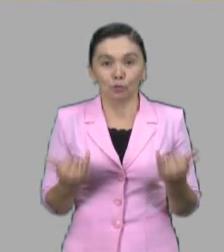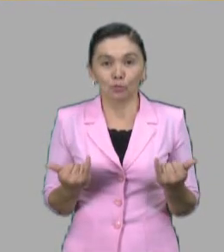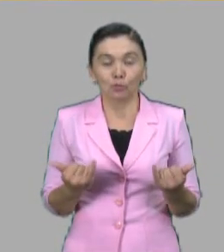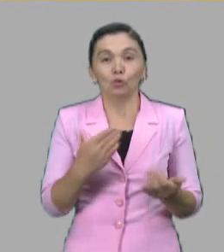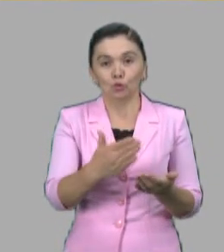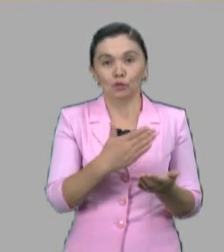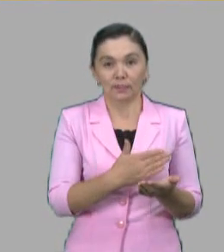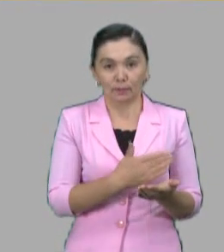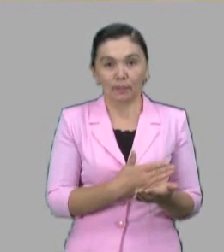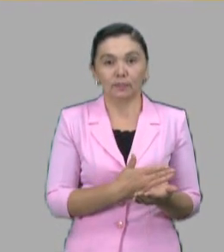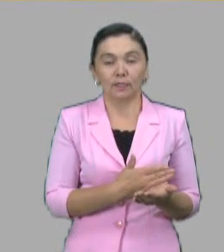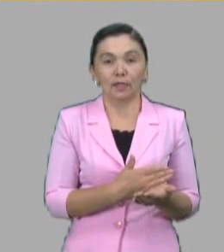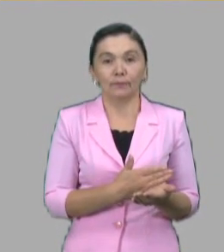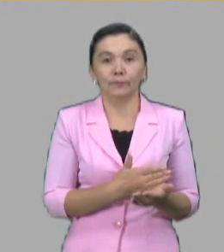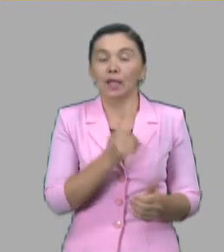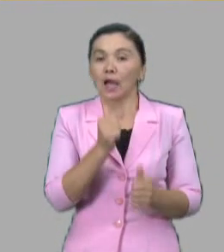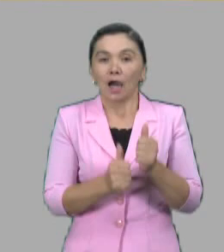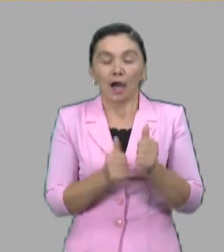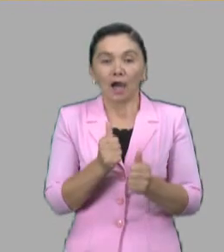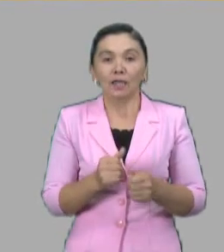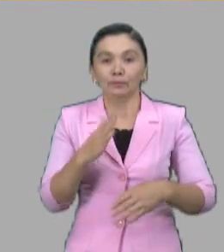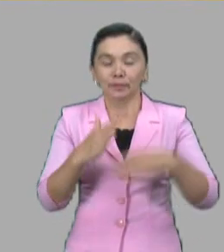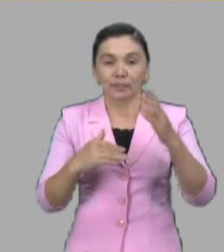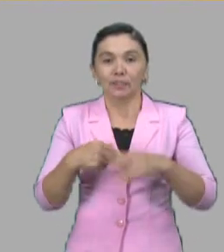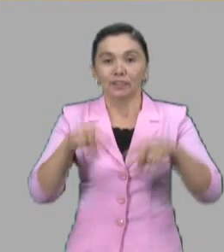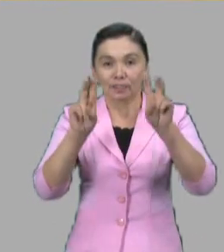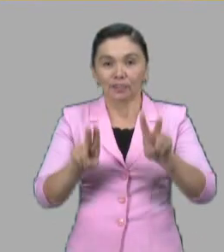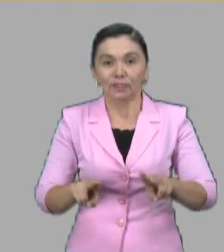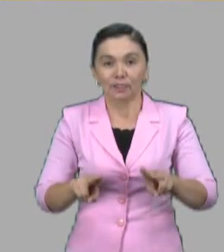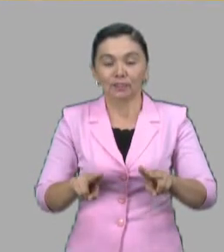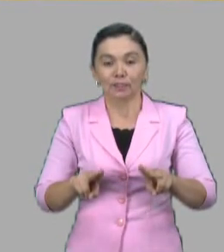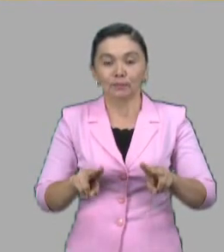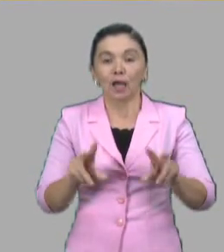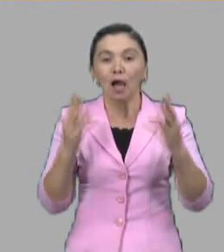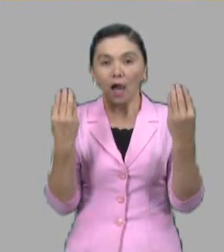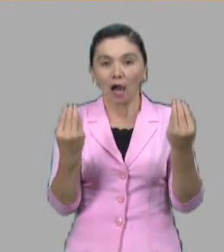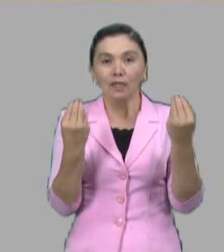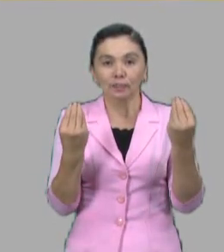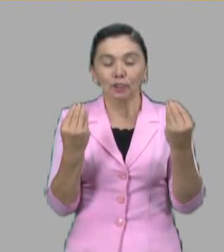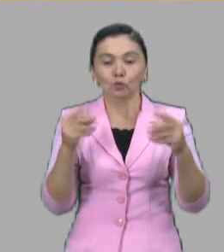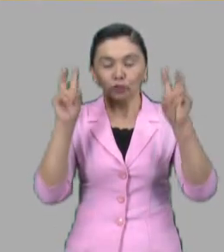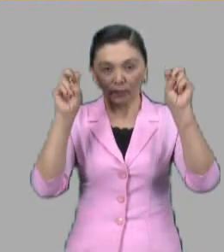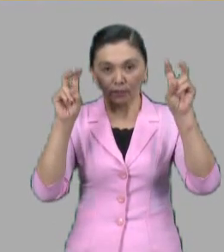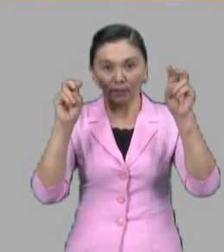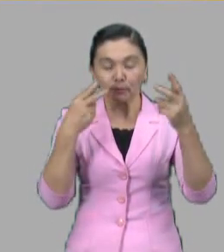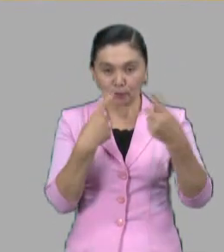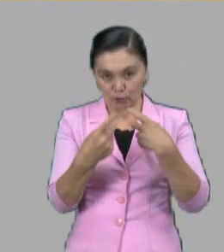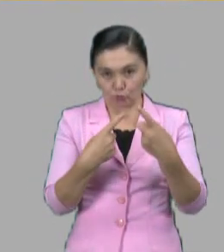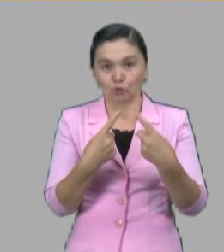Бүгүн сабакта ар бир кесип ардактуу деген темада сүйлөштүк.